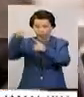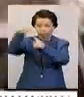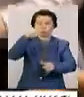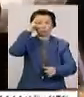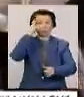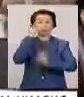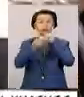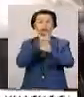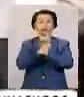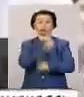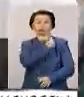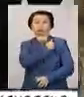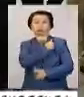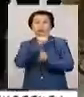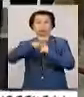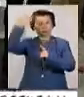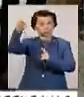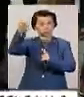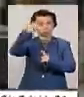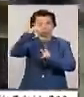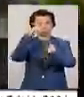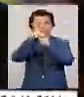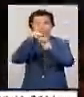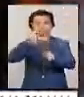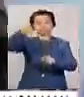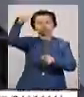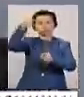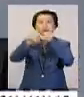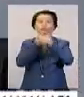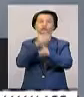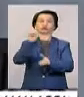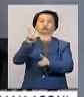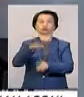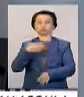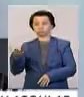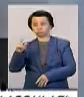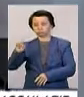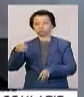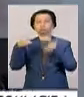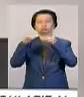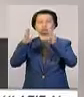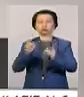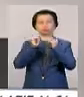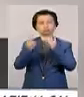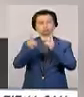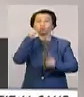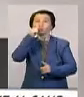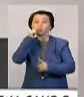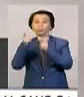remaja dunia di Kanada bulan depan dalam misi gelaran juara dunia kedua. Jin Wei menjadi pemain persorangan wanita